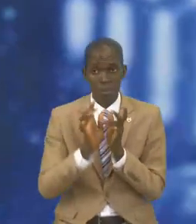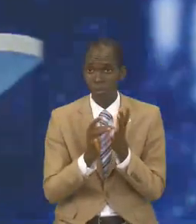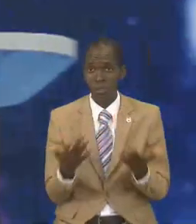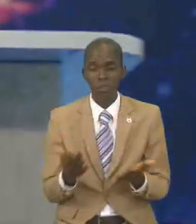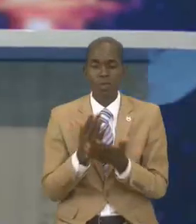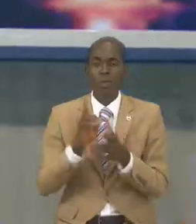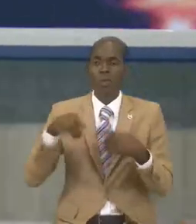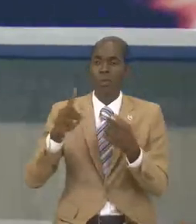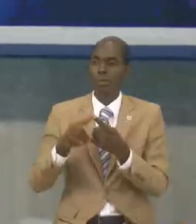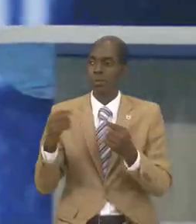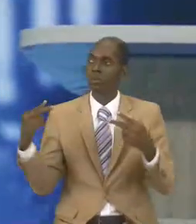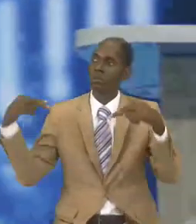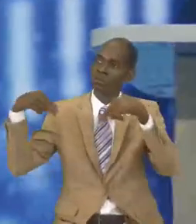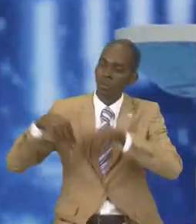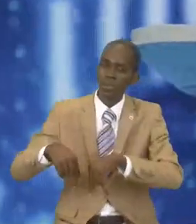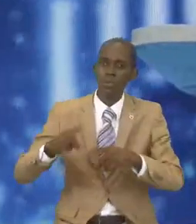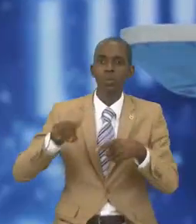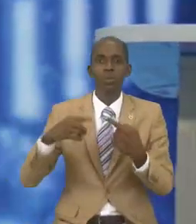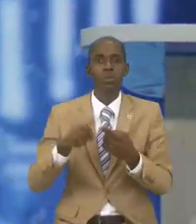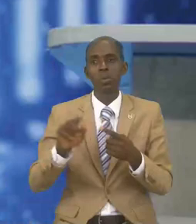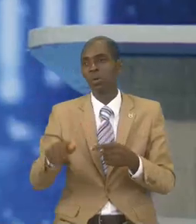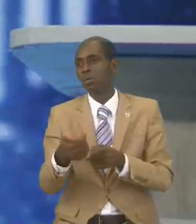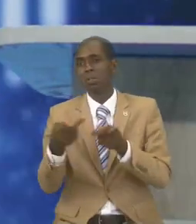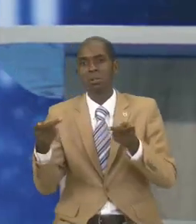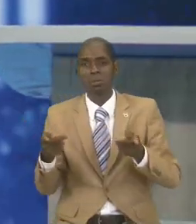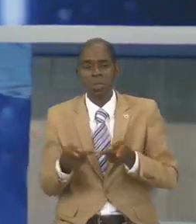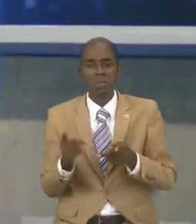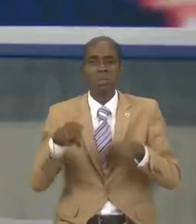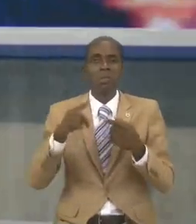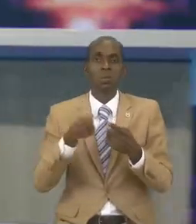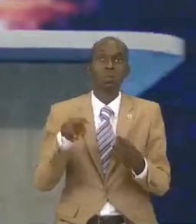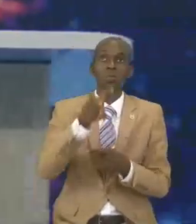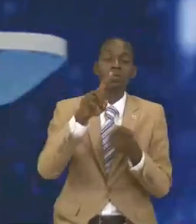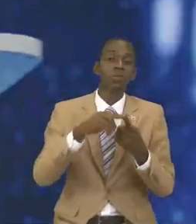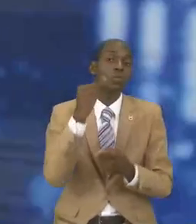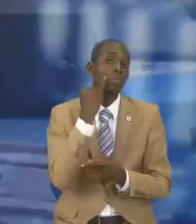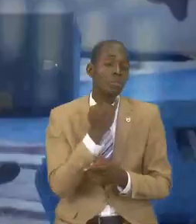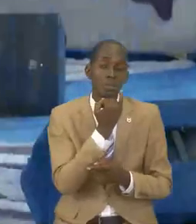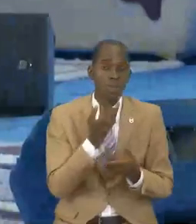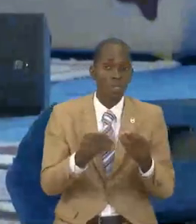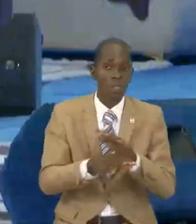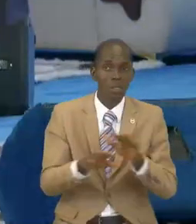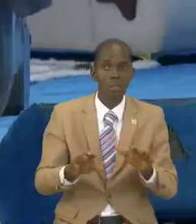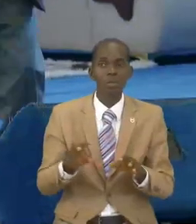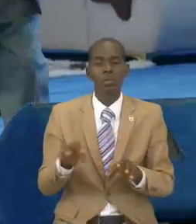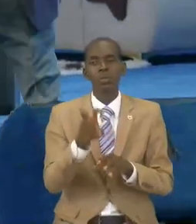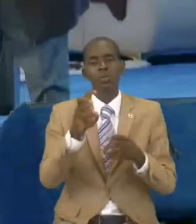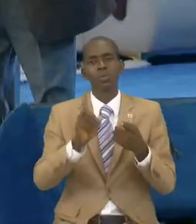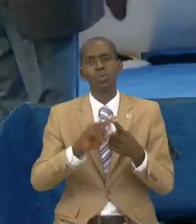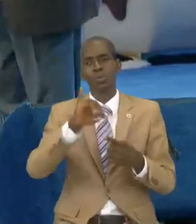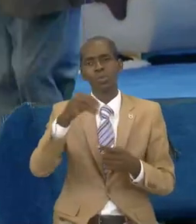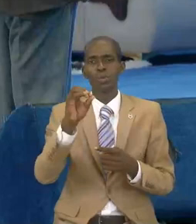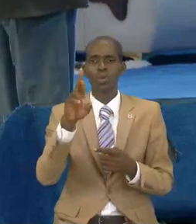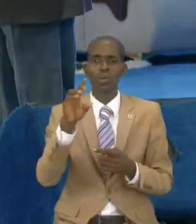dans la vallée, quelqu'un va au bord de la rivière, quelqu'un va en Israël, quelqu'un va peut-être au niveau